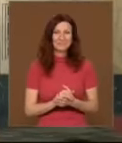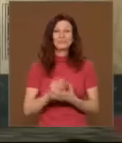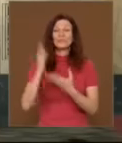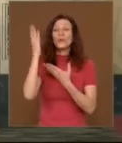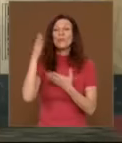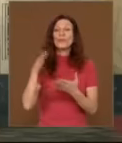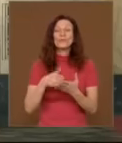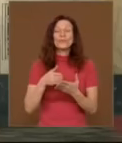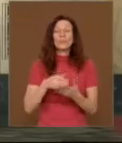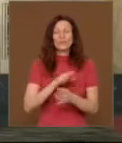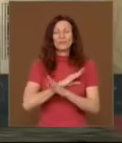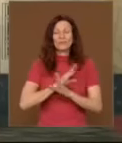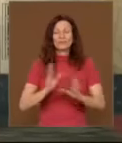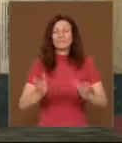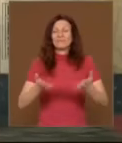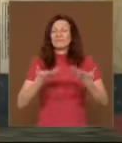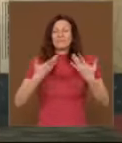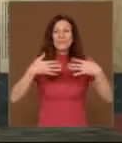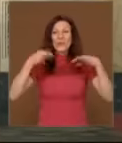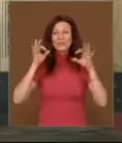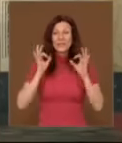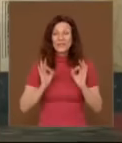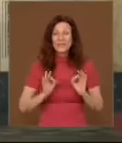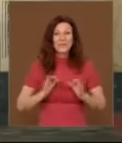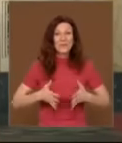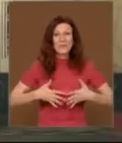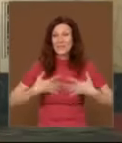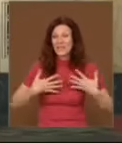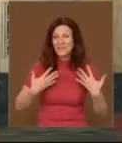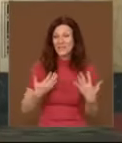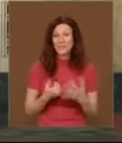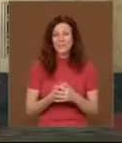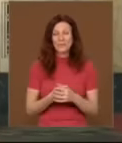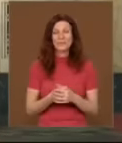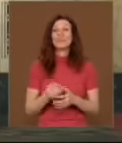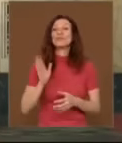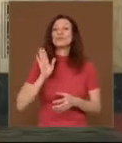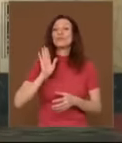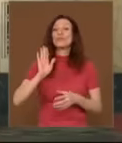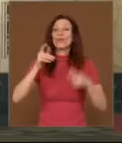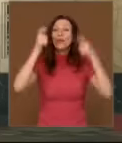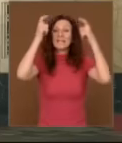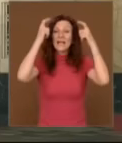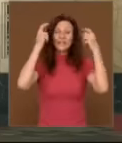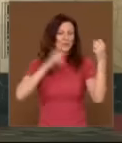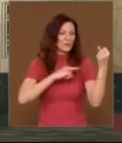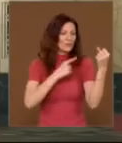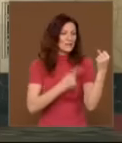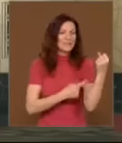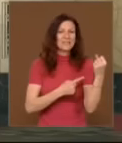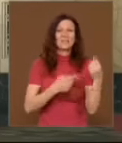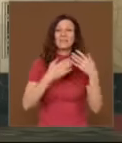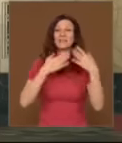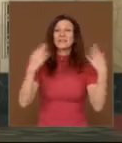Богослужението на Възкресение Христово е изключително тържествено, празнично. Царство и сила и слава, Отца и